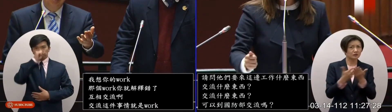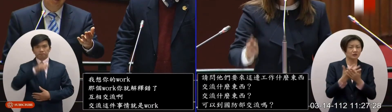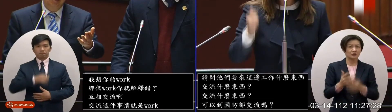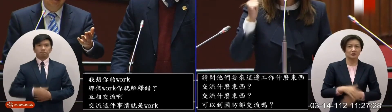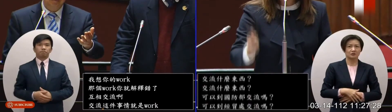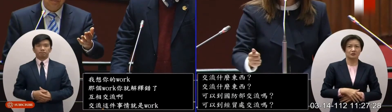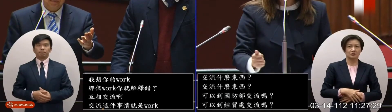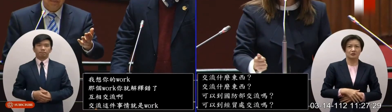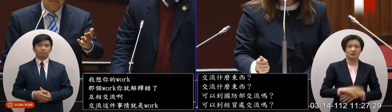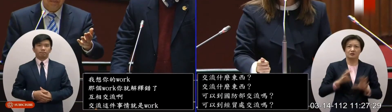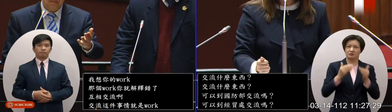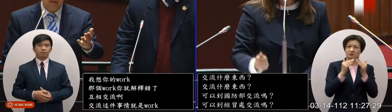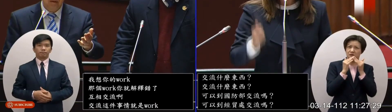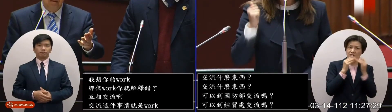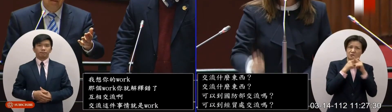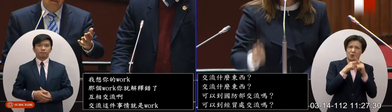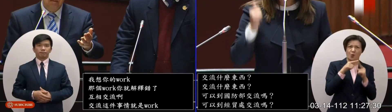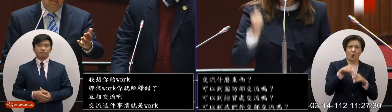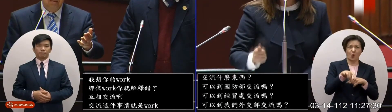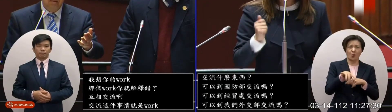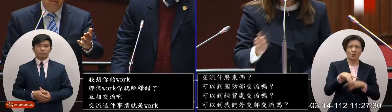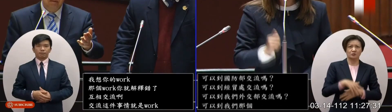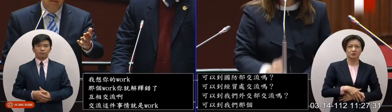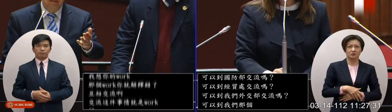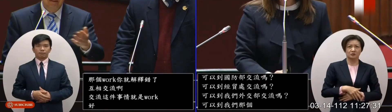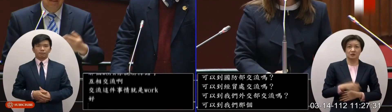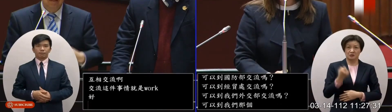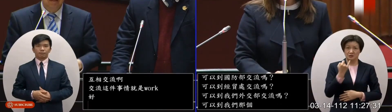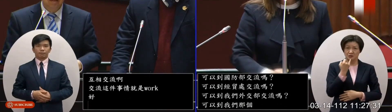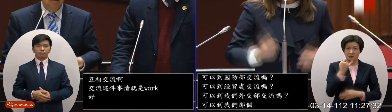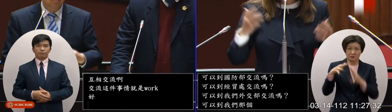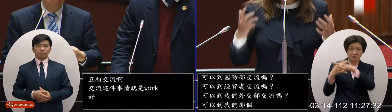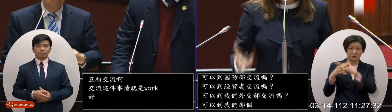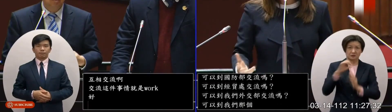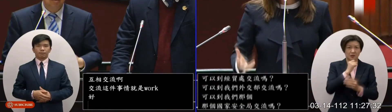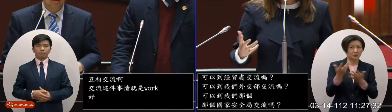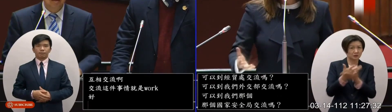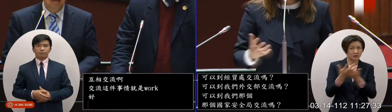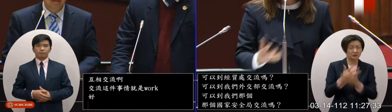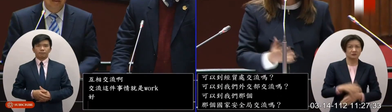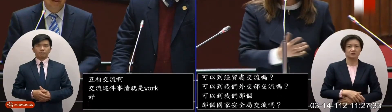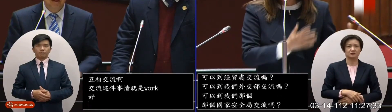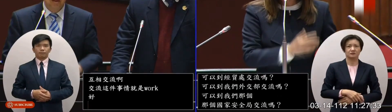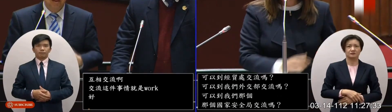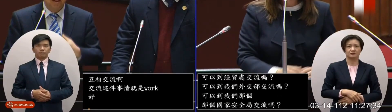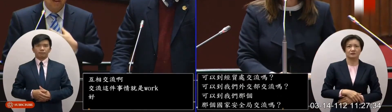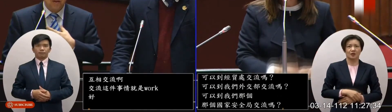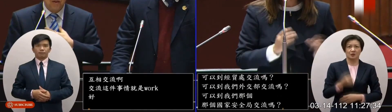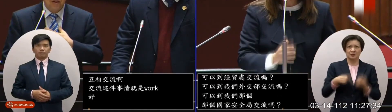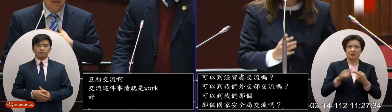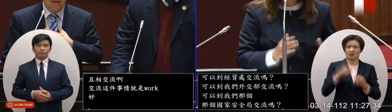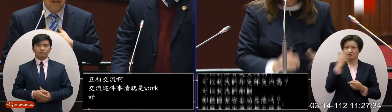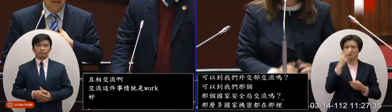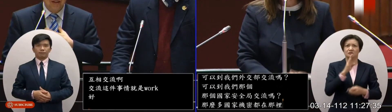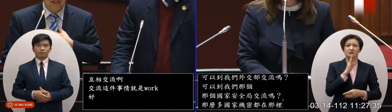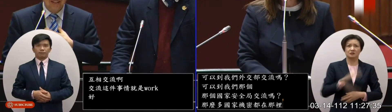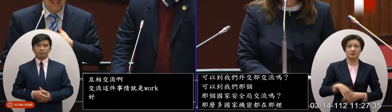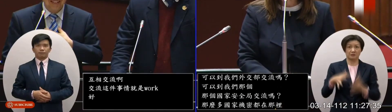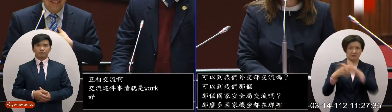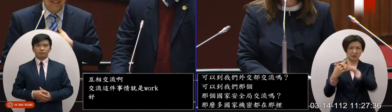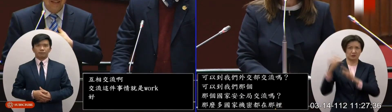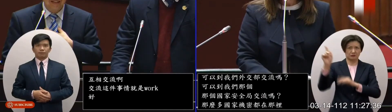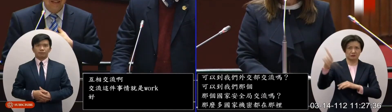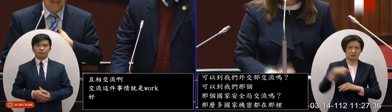国家机密都在那里，可以这样子互相交流吗？那我们不是来监督是什么？他们不是来监督